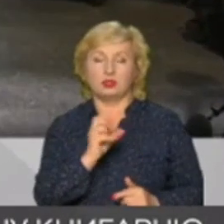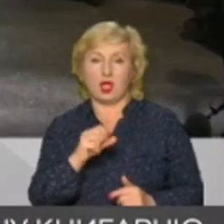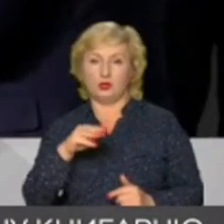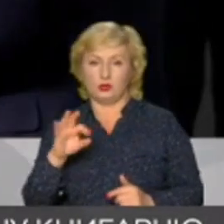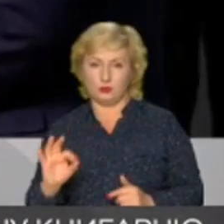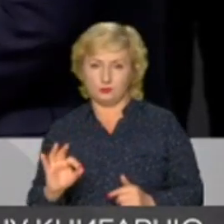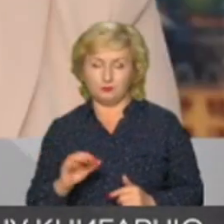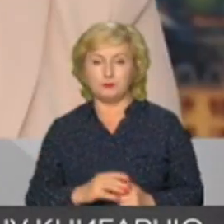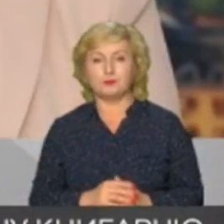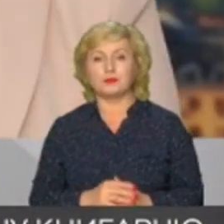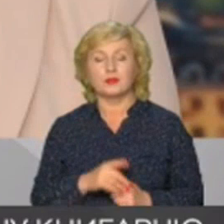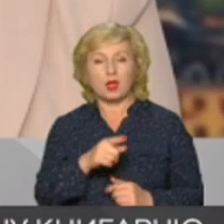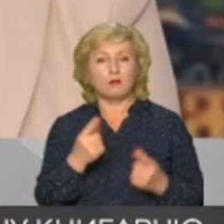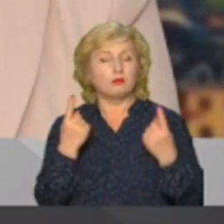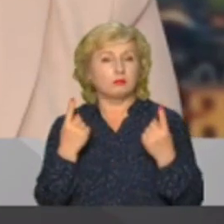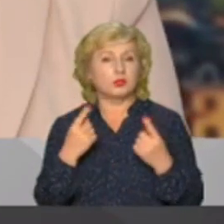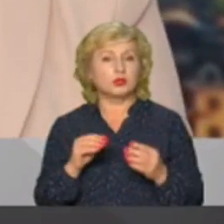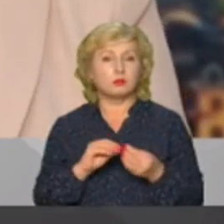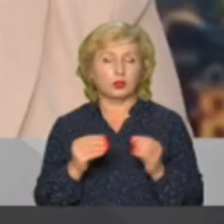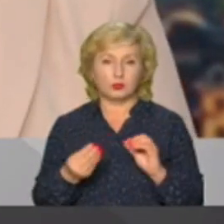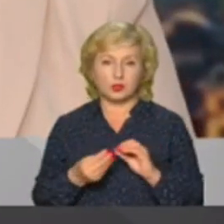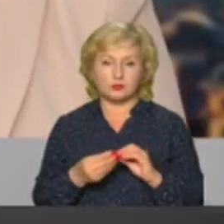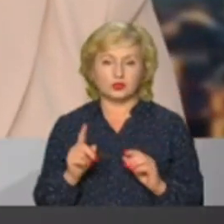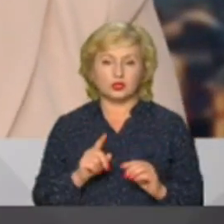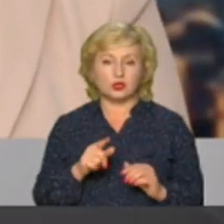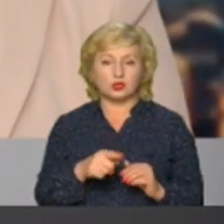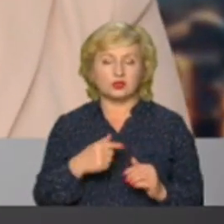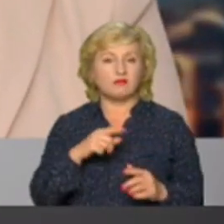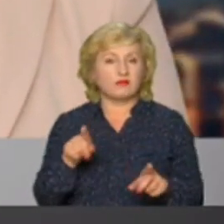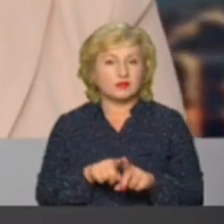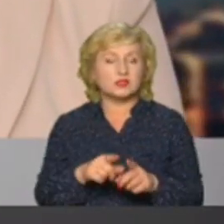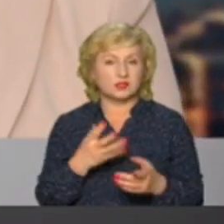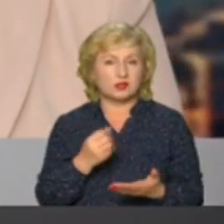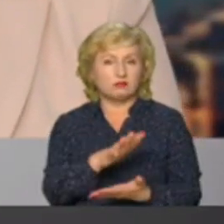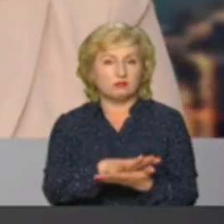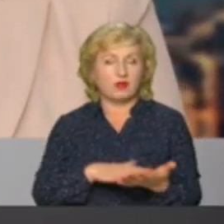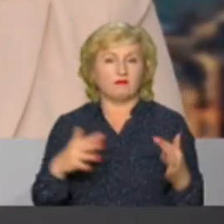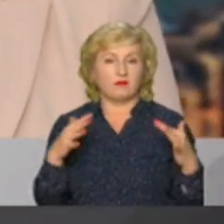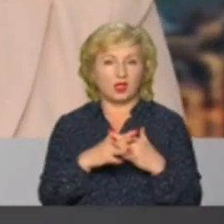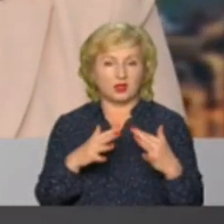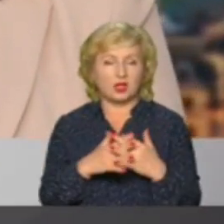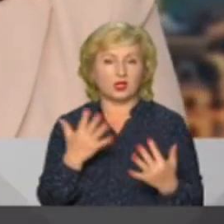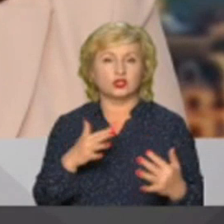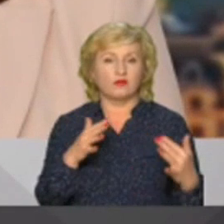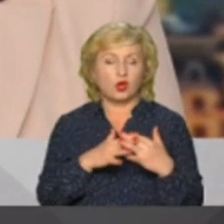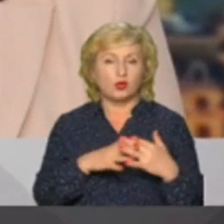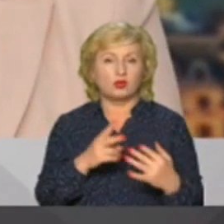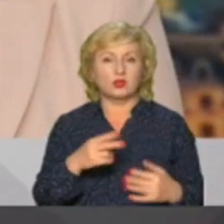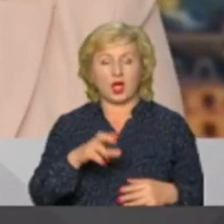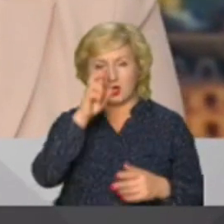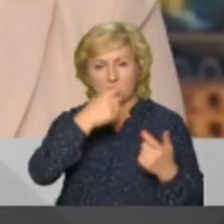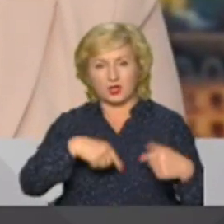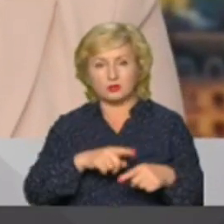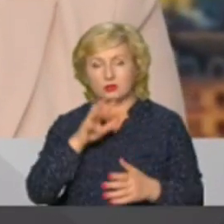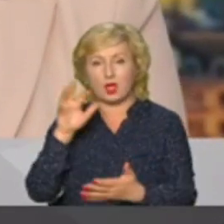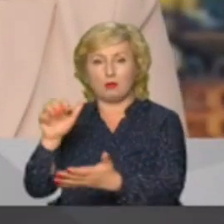по суті, найбільша проблема якраз щодо того, що в нас все ще війна, та що якщо воює там на якусь з країн членів НАТО